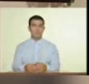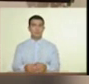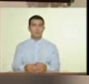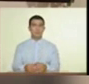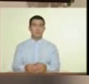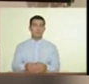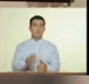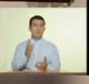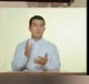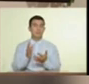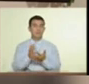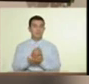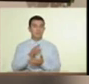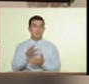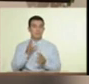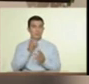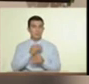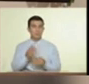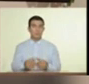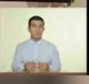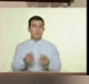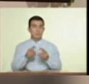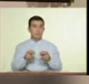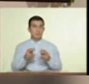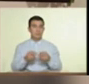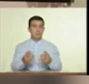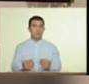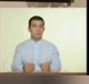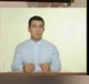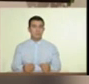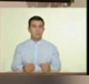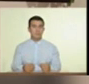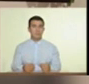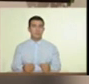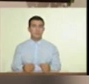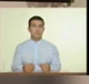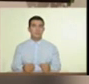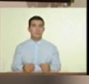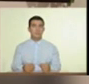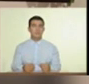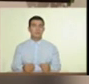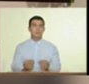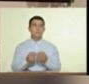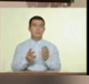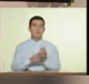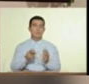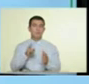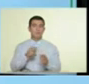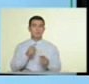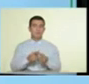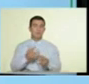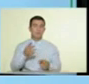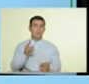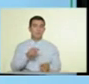yechishga ulgurdingizmi? Qani tekshirib ko'ramizmi? Demak, 18 d qo'shuv 5